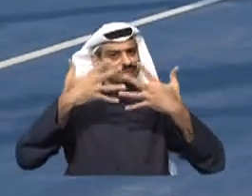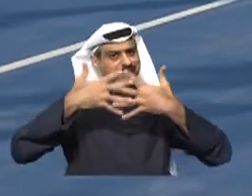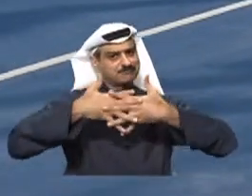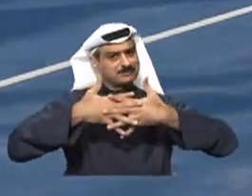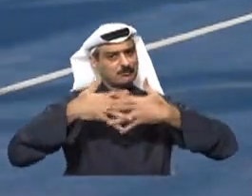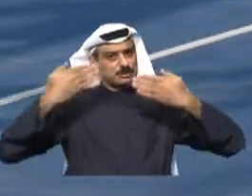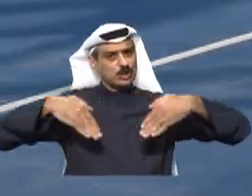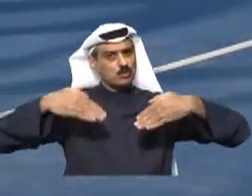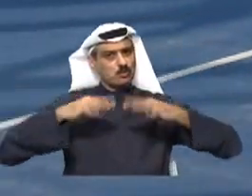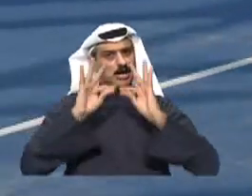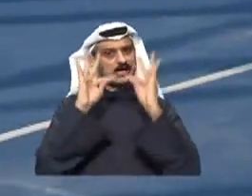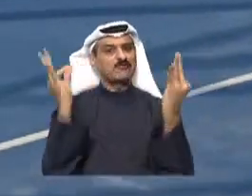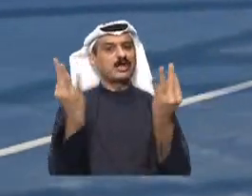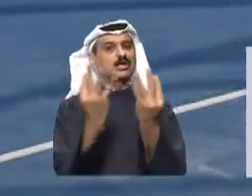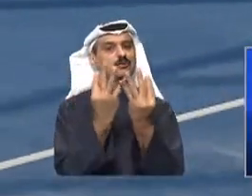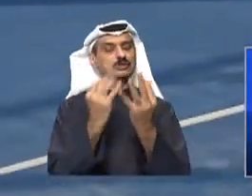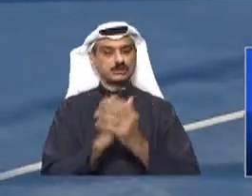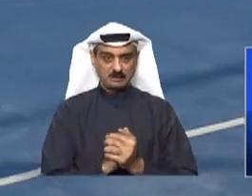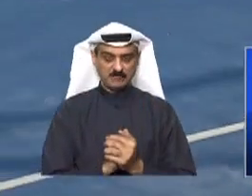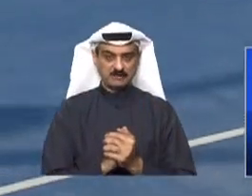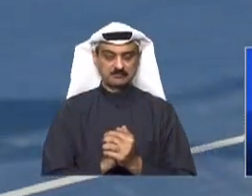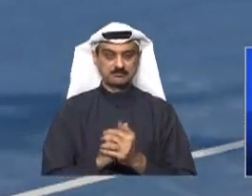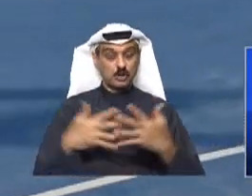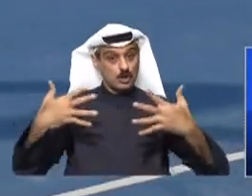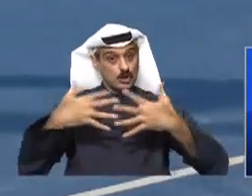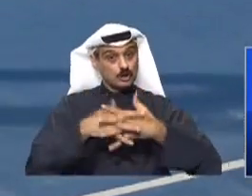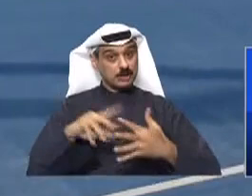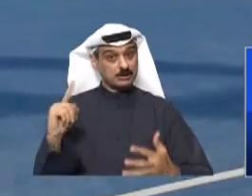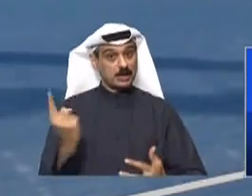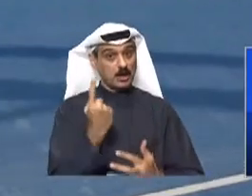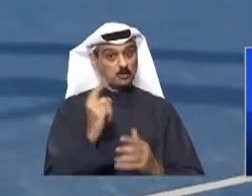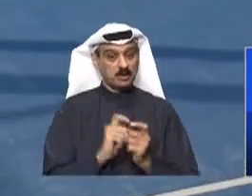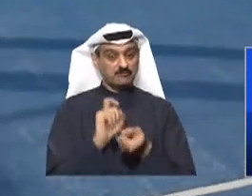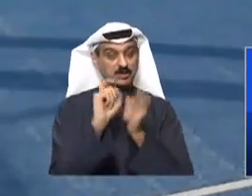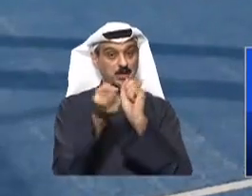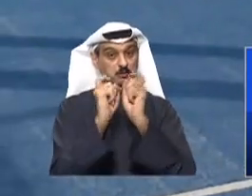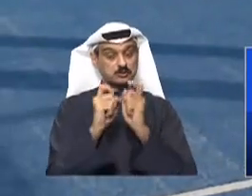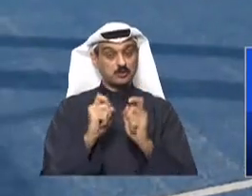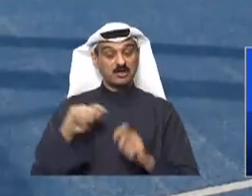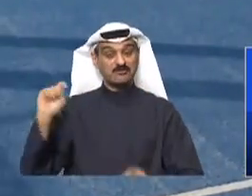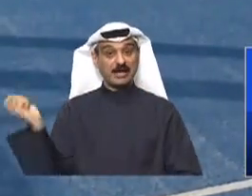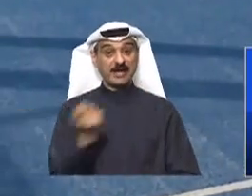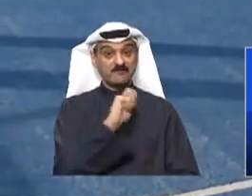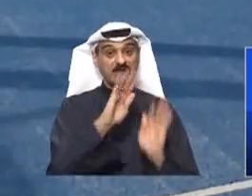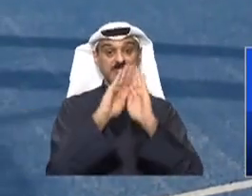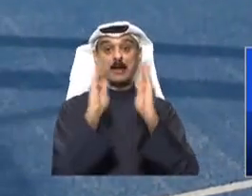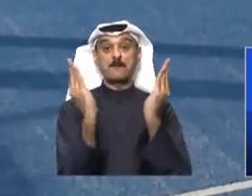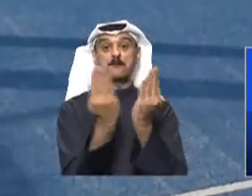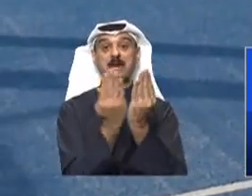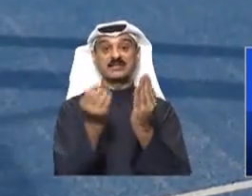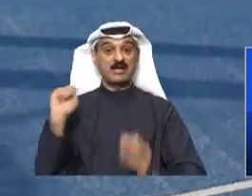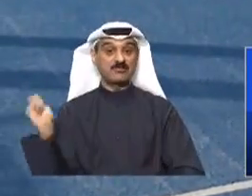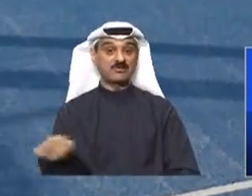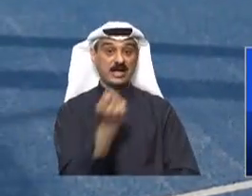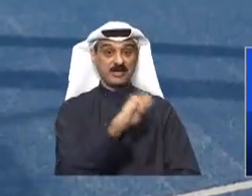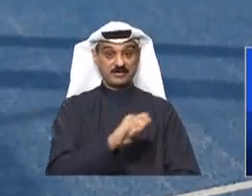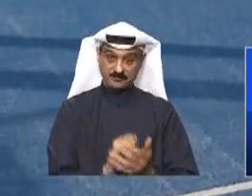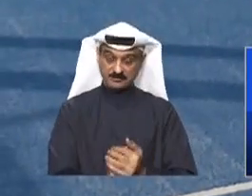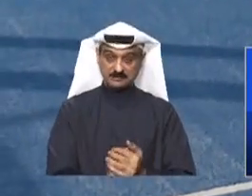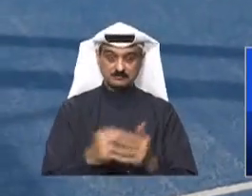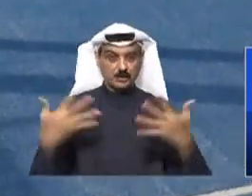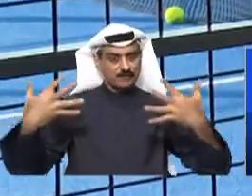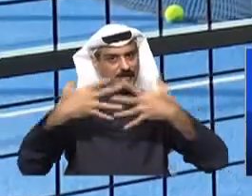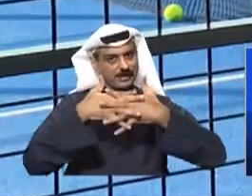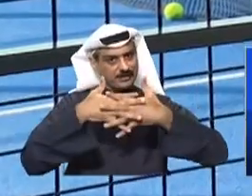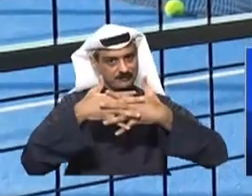في المجتمع، واليوم يشاركون لأول مرة في بطولة البادل والتي يمكن من خلالها تحقيق الدمج